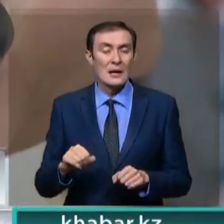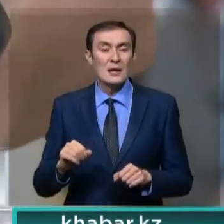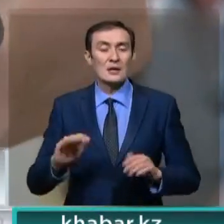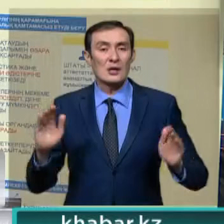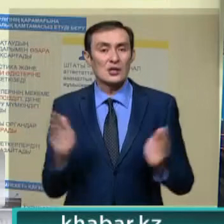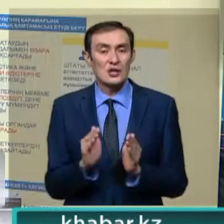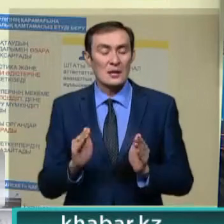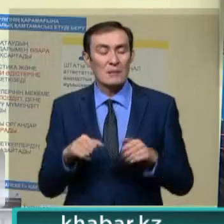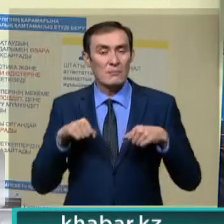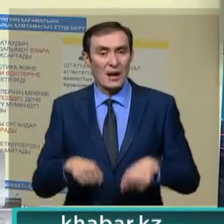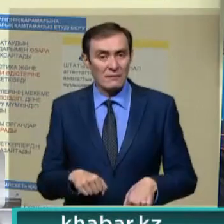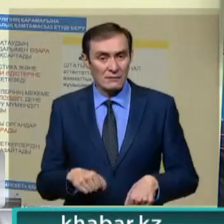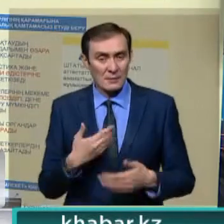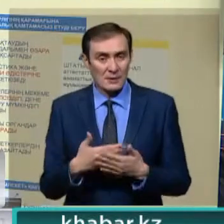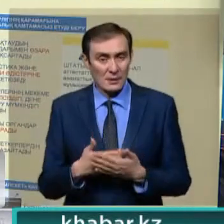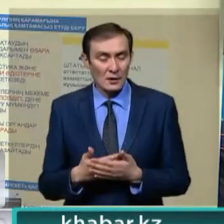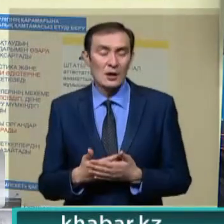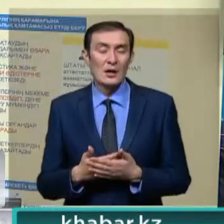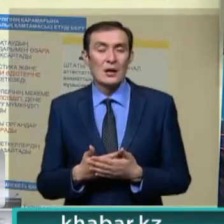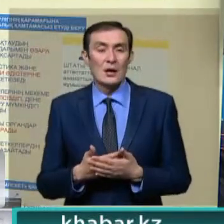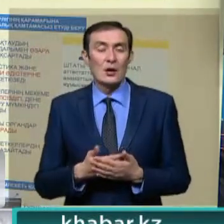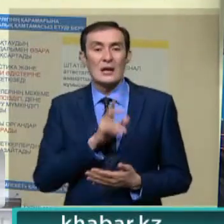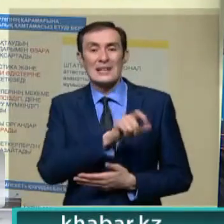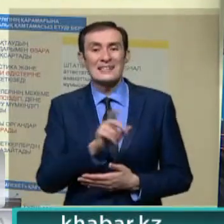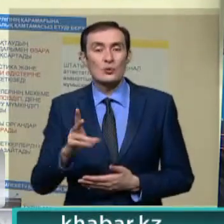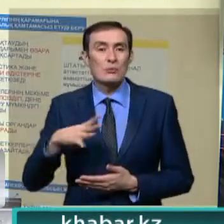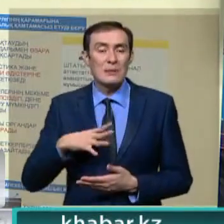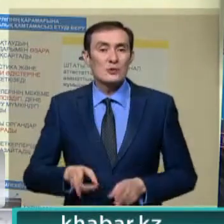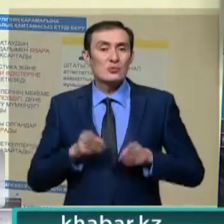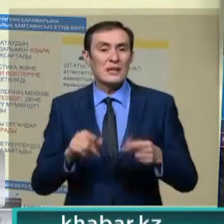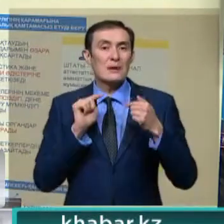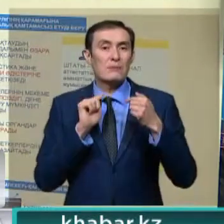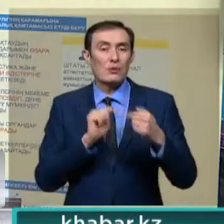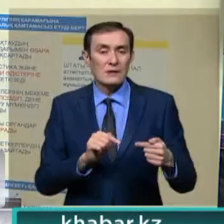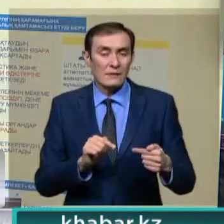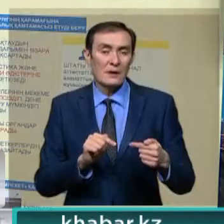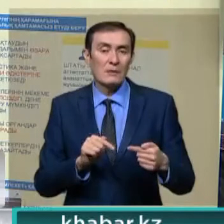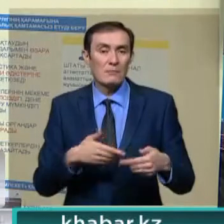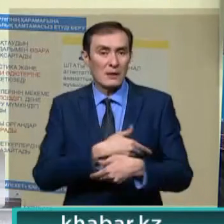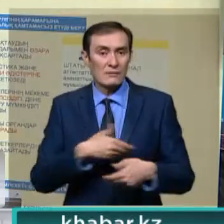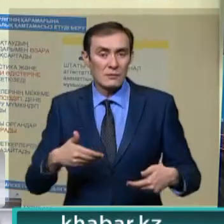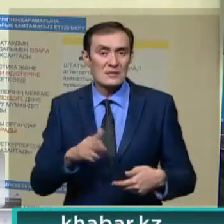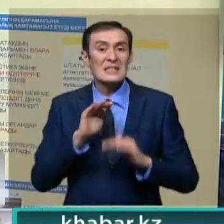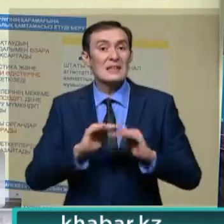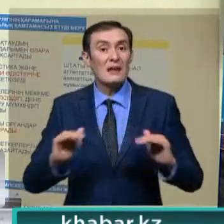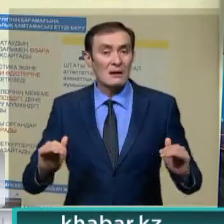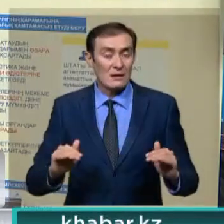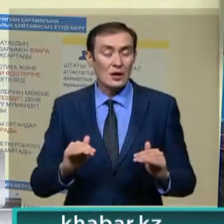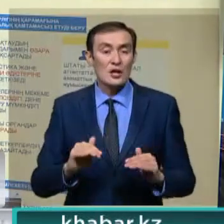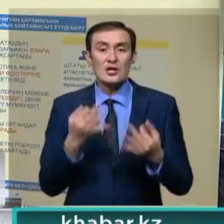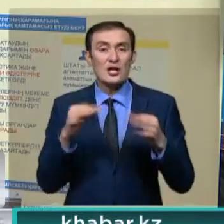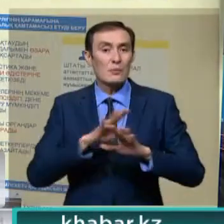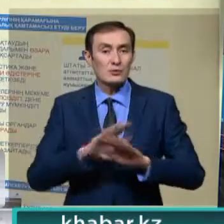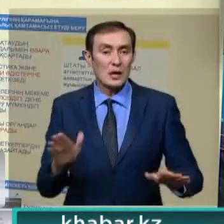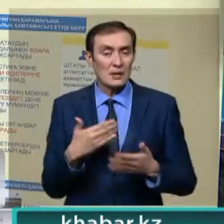что нельзя, это касательно лиц, совершивших преступление против половой неприкосновенности несовершеннолетних, не